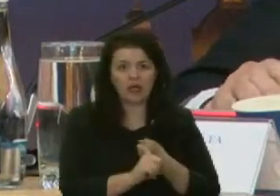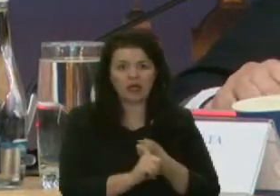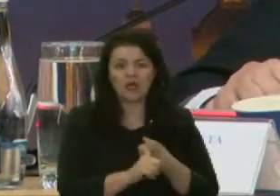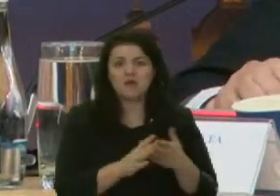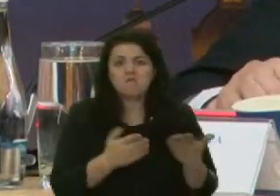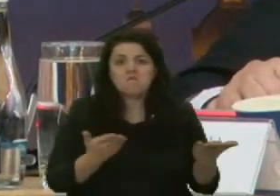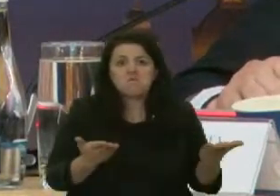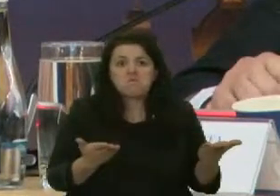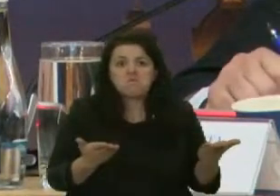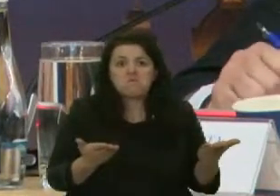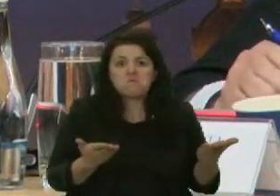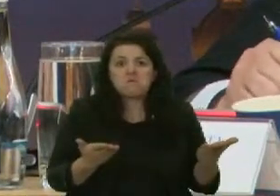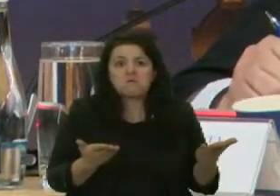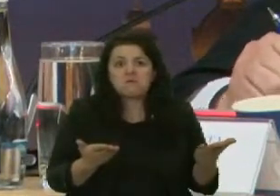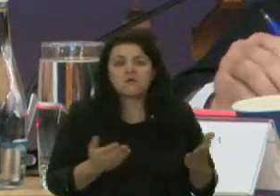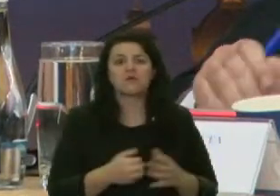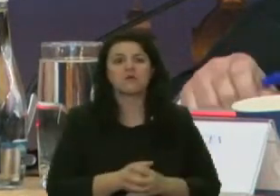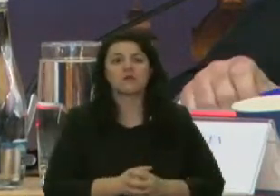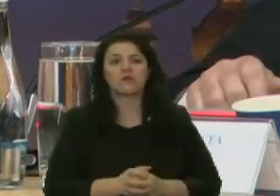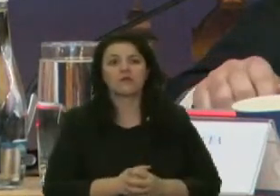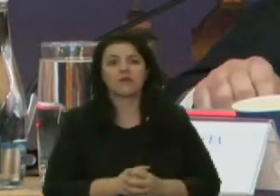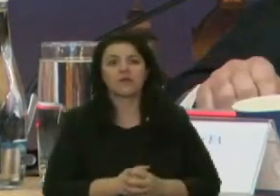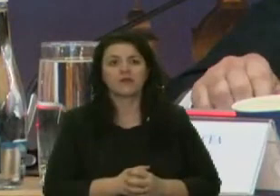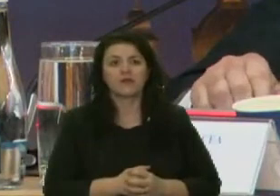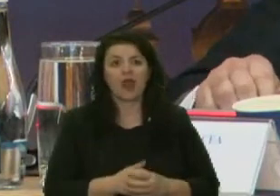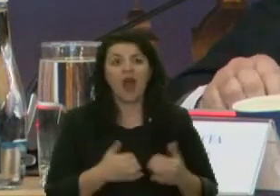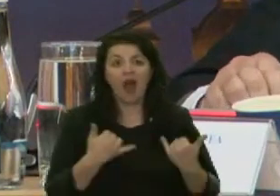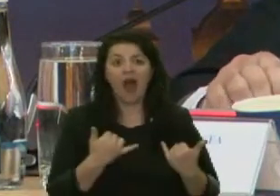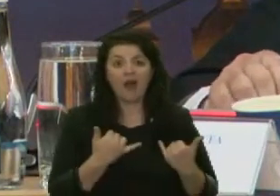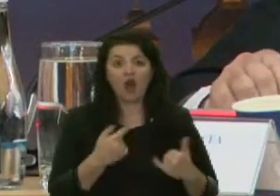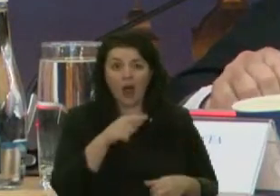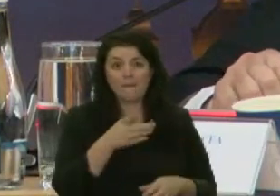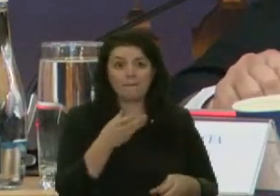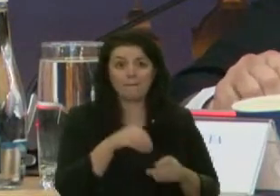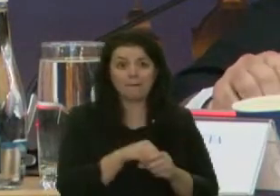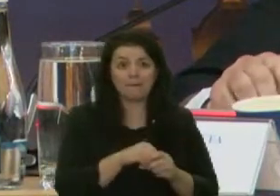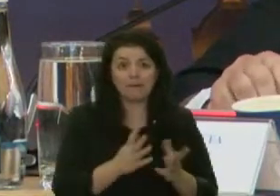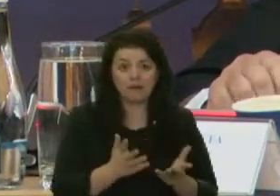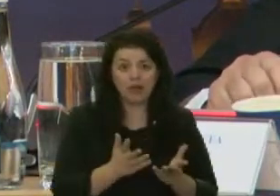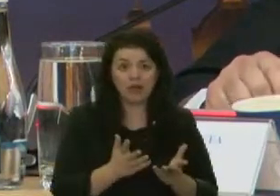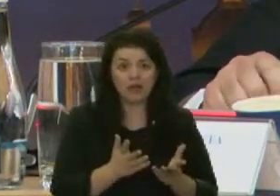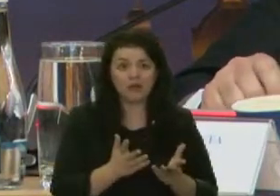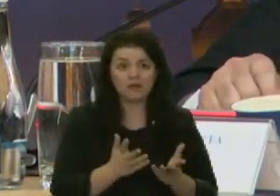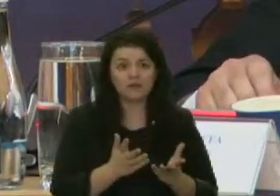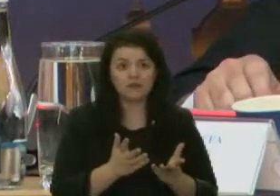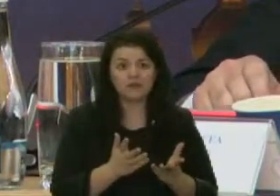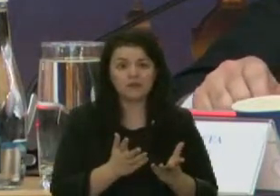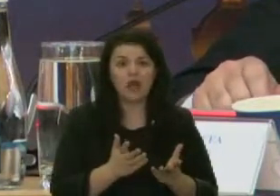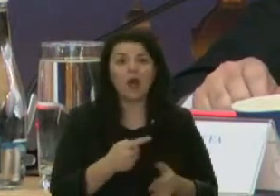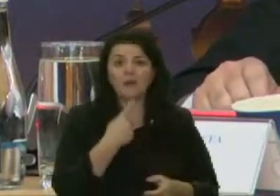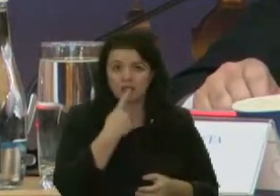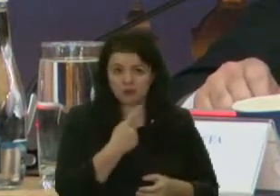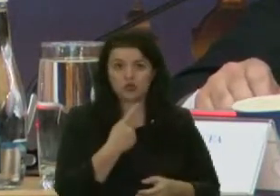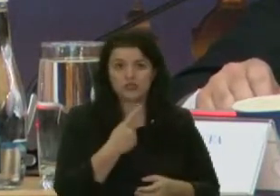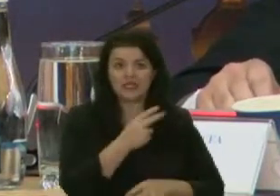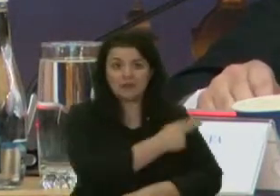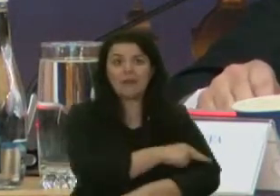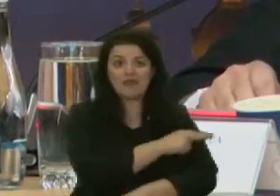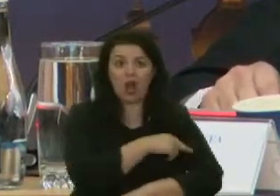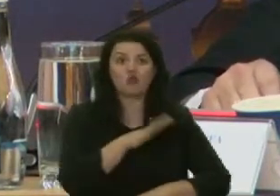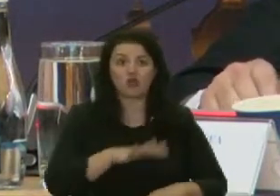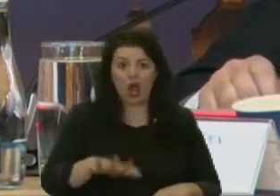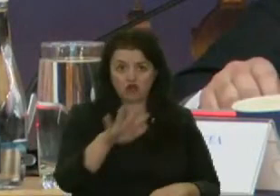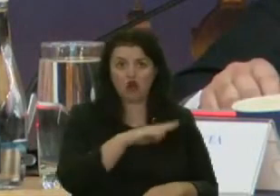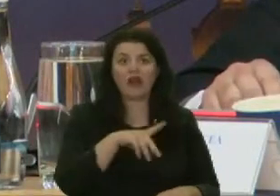faceți referire Nu dar acolo am implicare pentru că v am spus pentru ce m am implicat pentru spitalul Regional